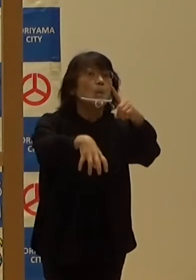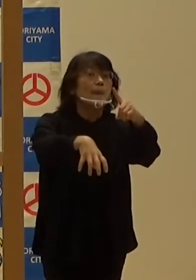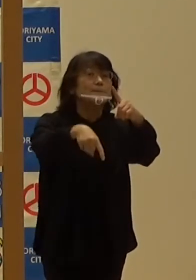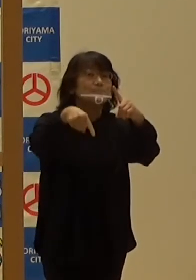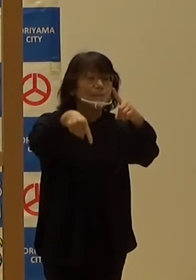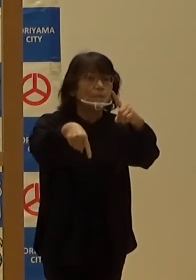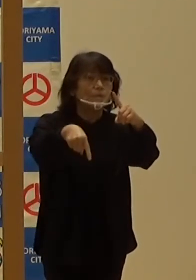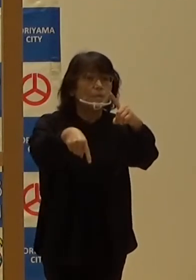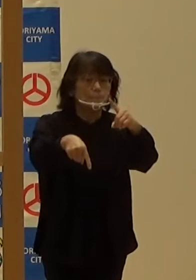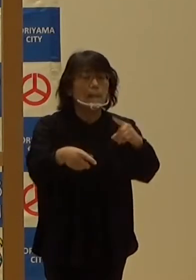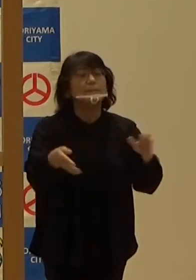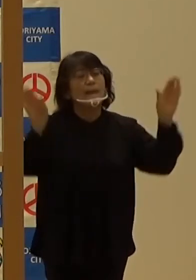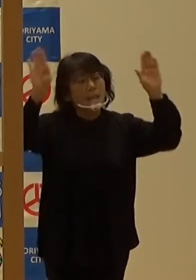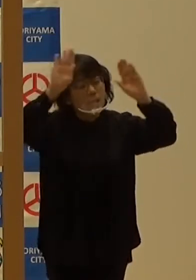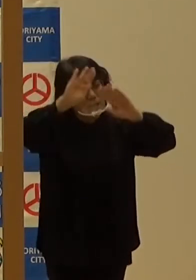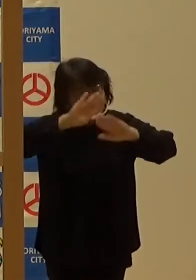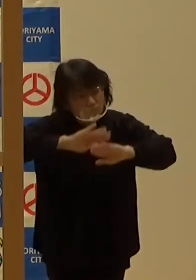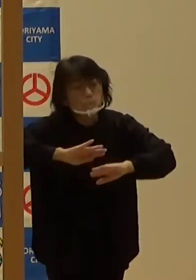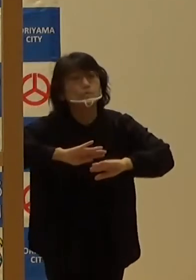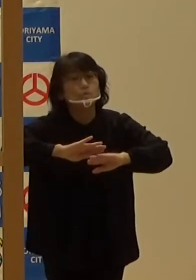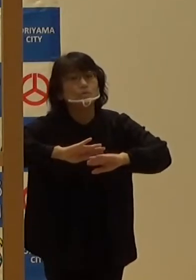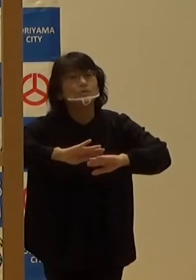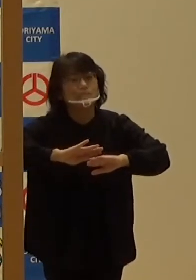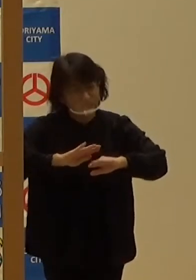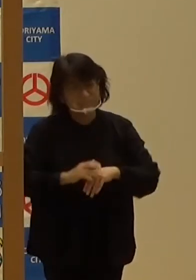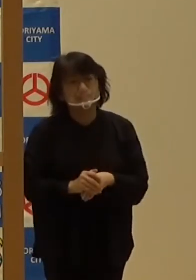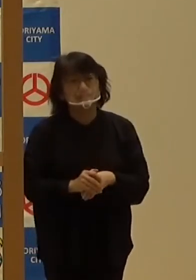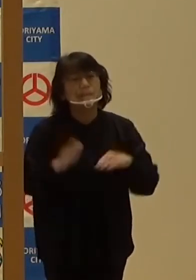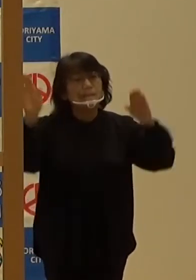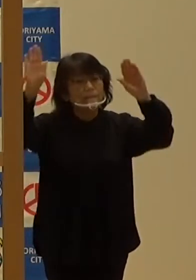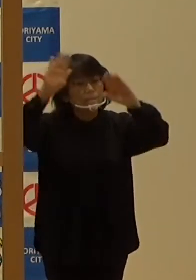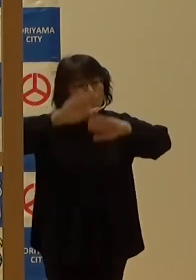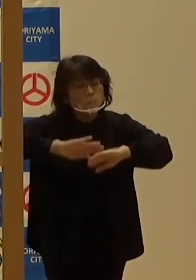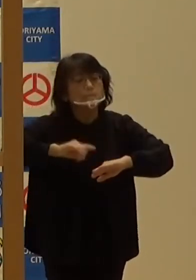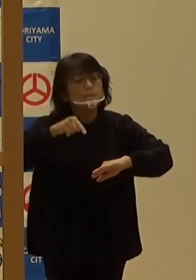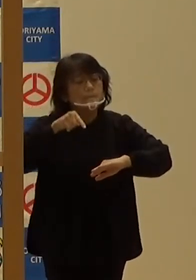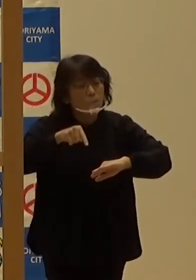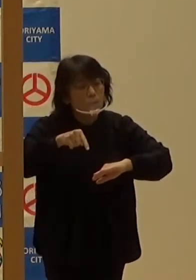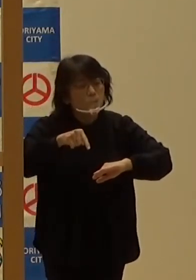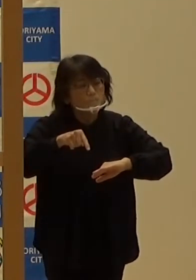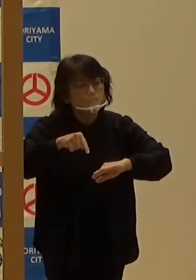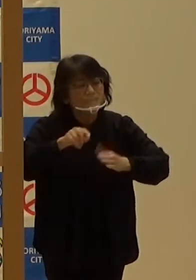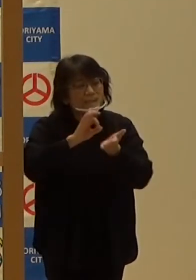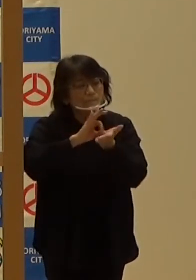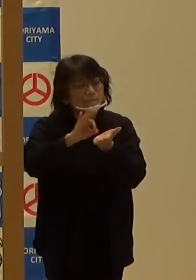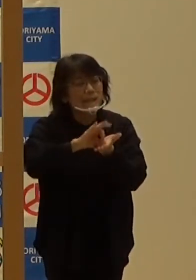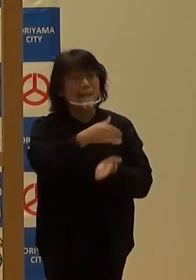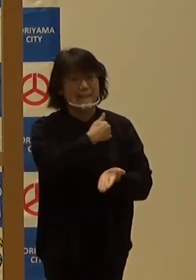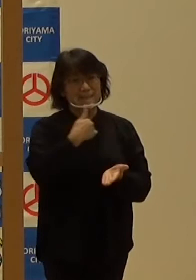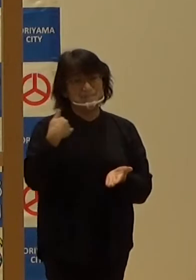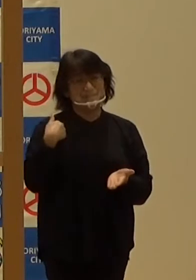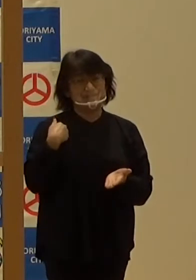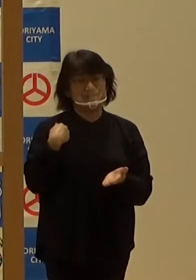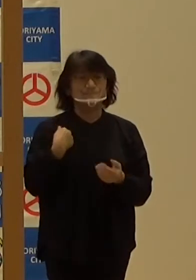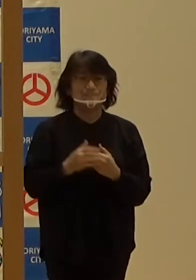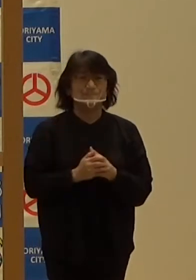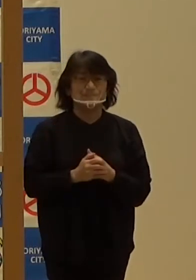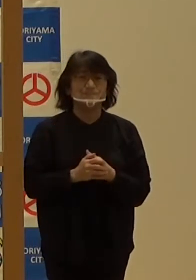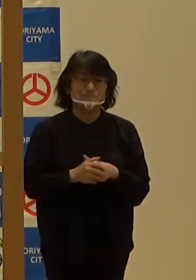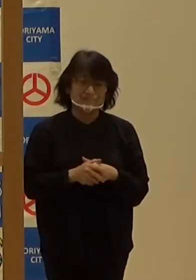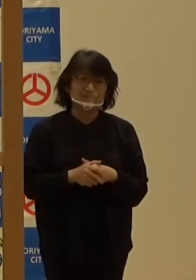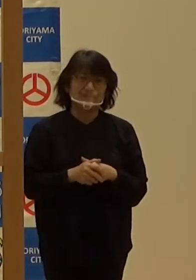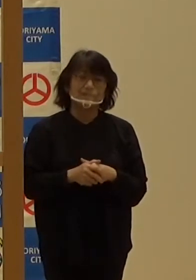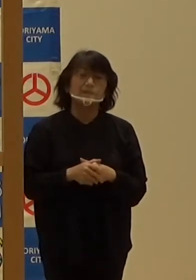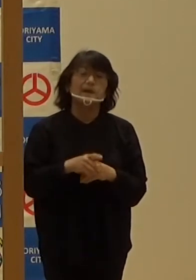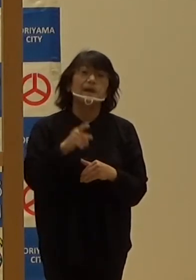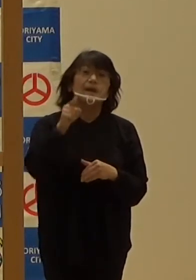ね、夜間でも少しでも、まあ、ベビーファーストにはちょっとあれかもしれませんけれども、そういう意味でいう公園の明るいものという